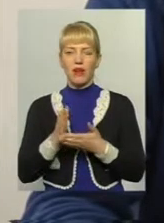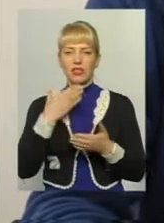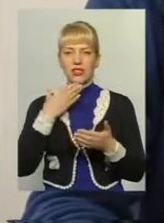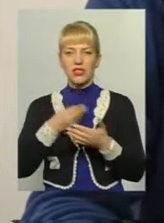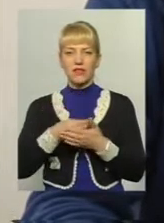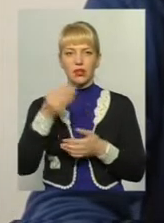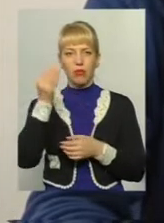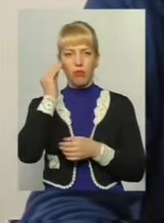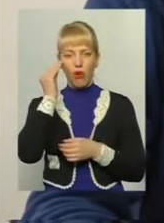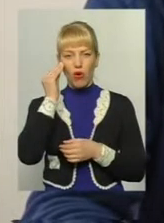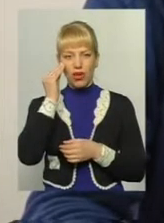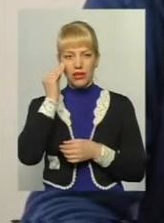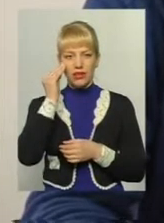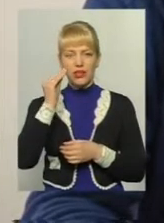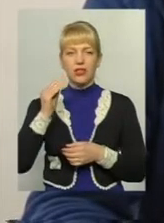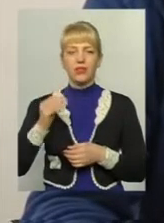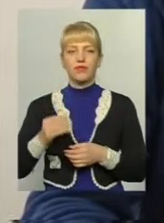погляд, який